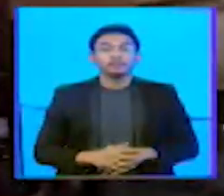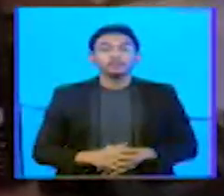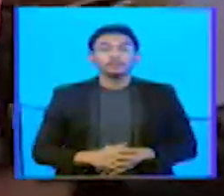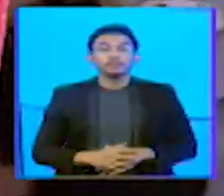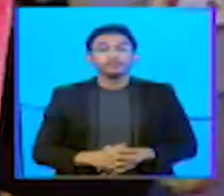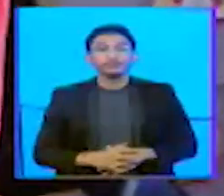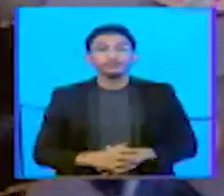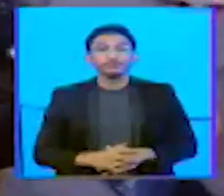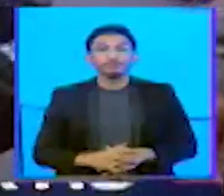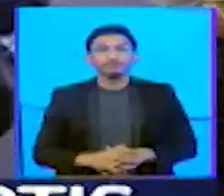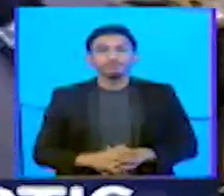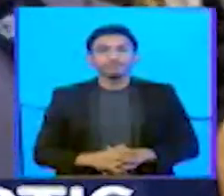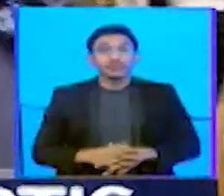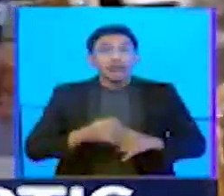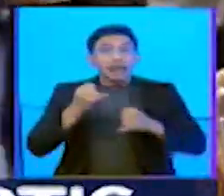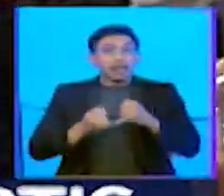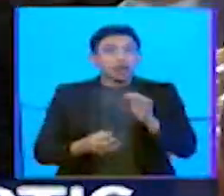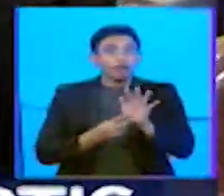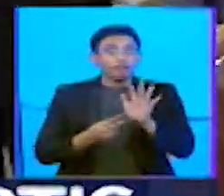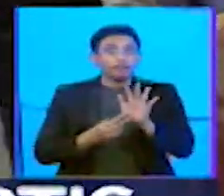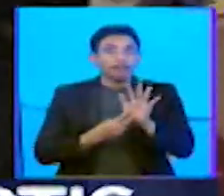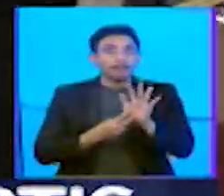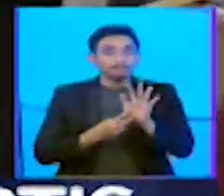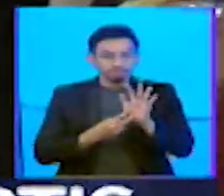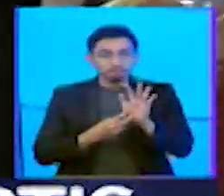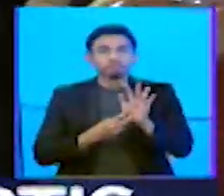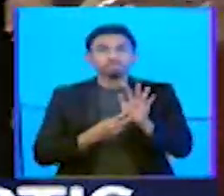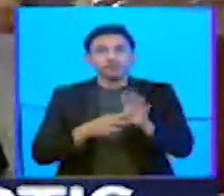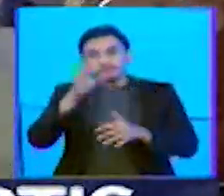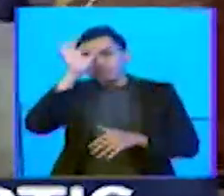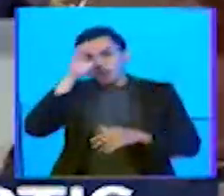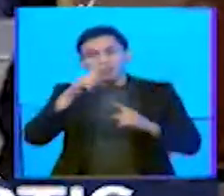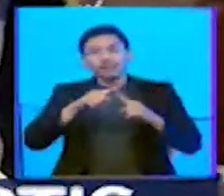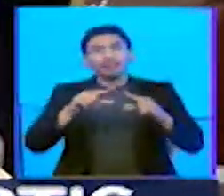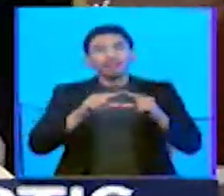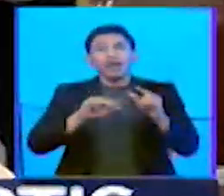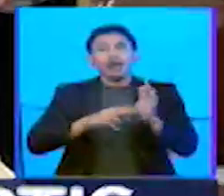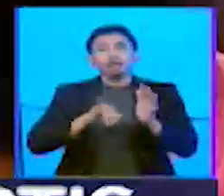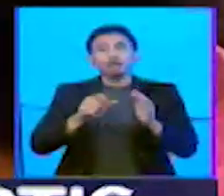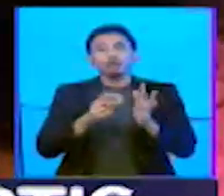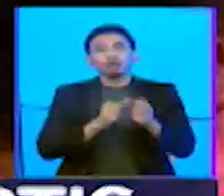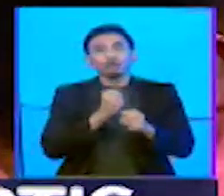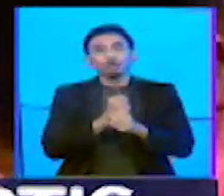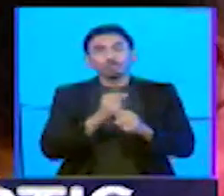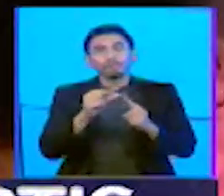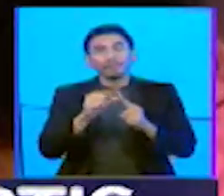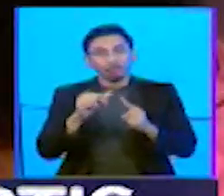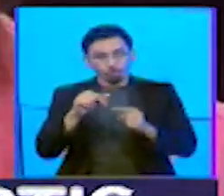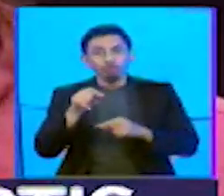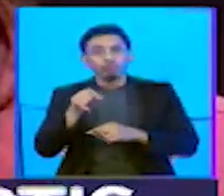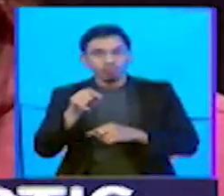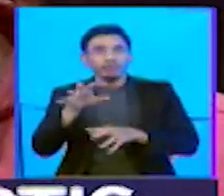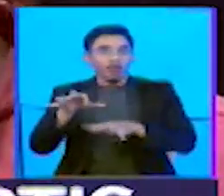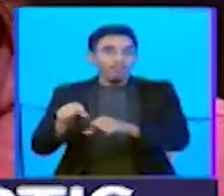akhir November lalu unit Reskrim Polsek Tanjung Priok Jakarta Utara mengamankan empat orang yang diduga terlibat prostitusi online